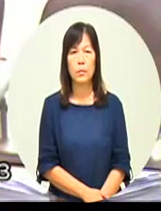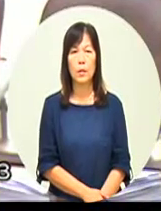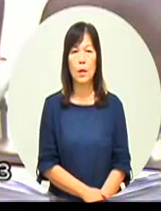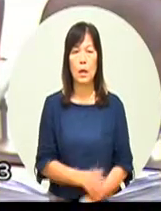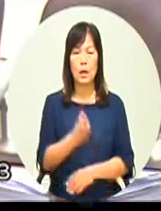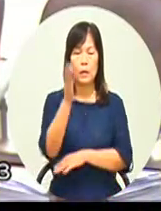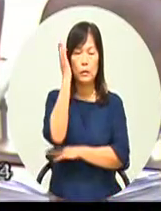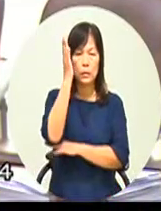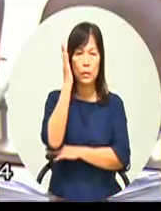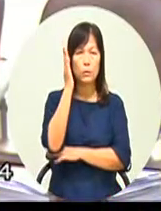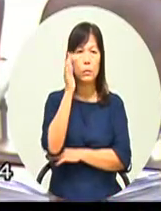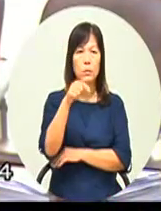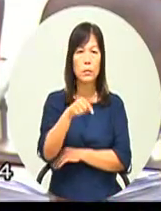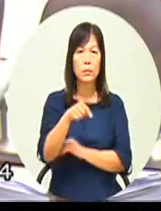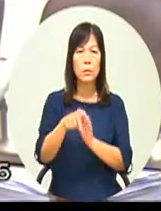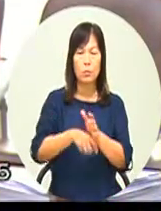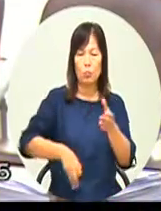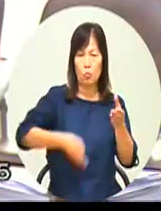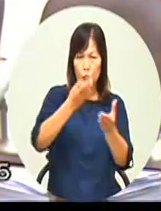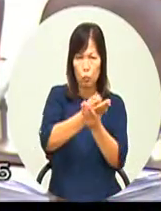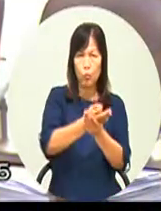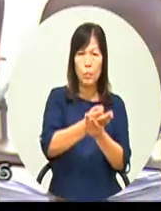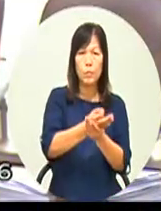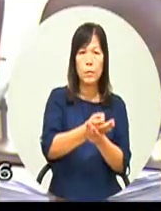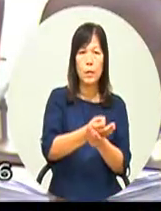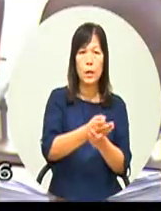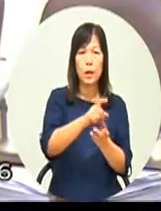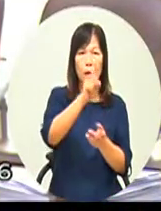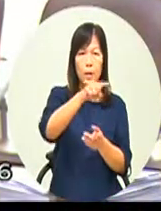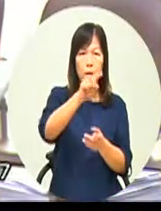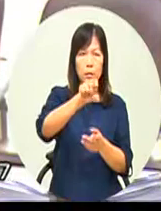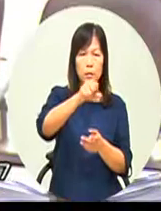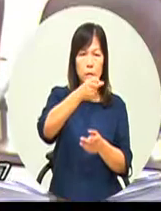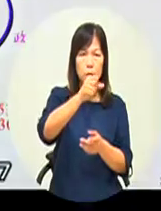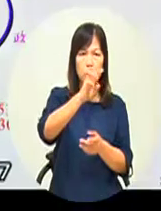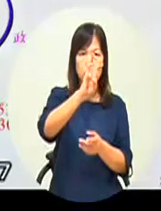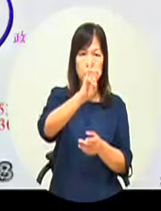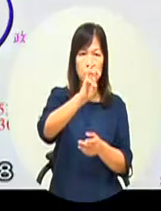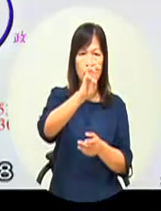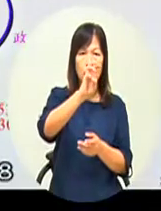部分有投资了